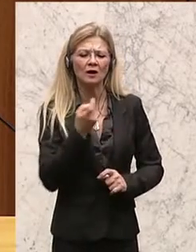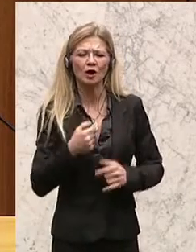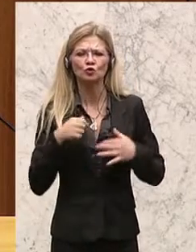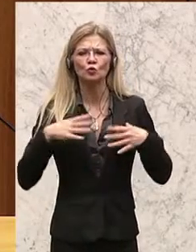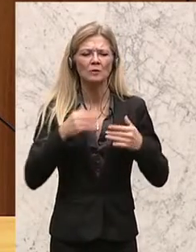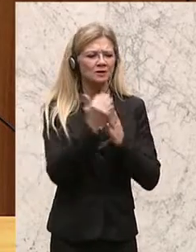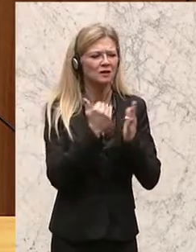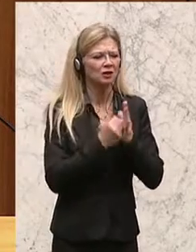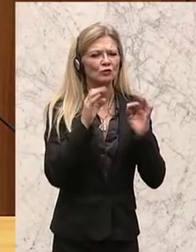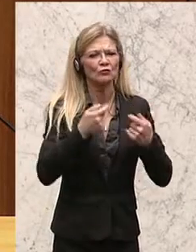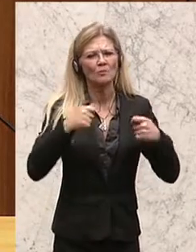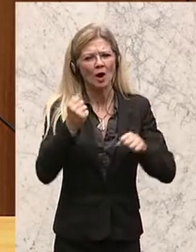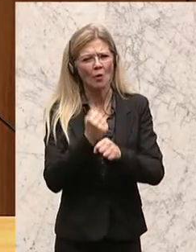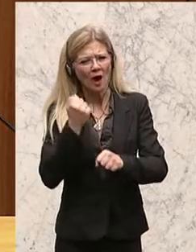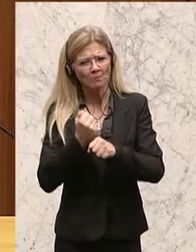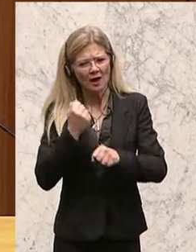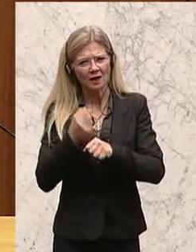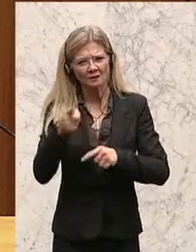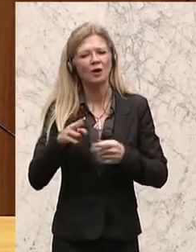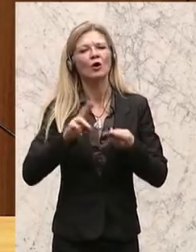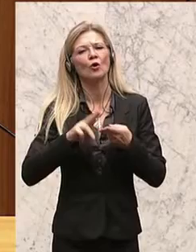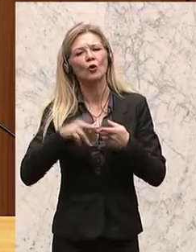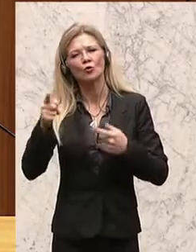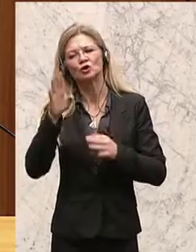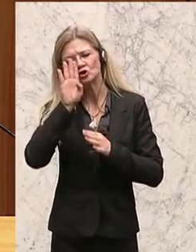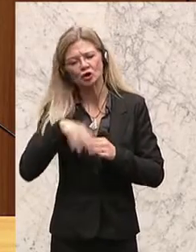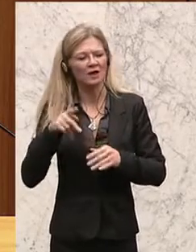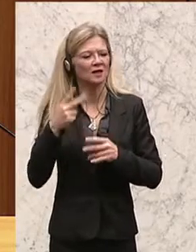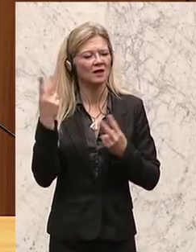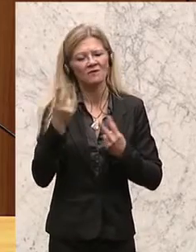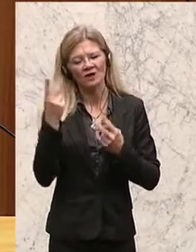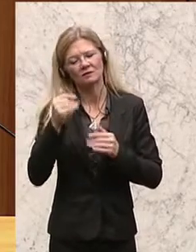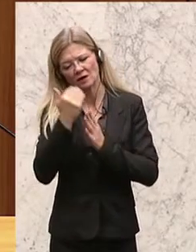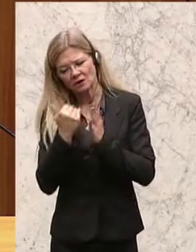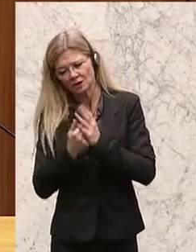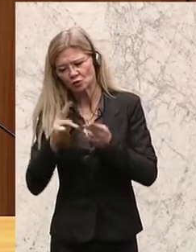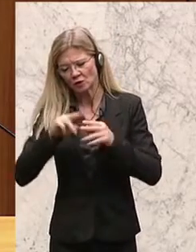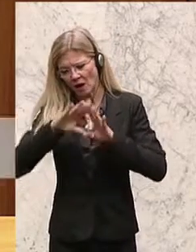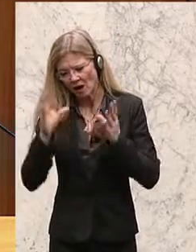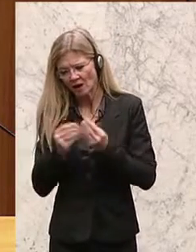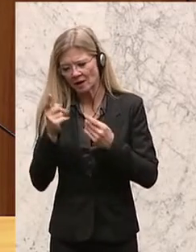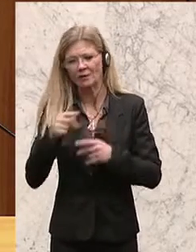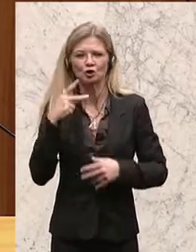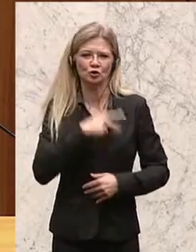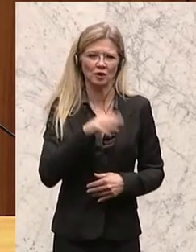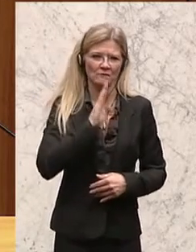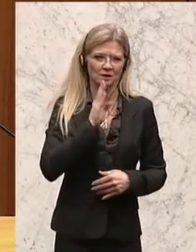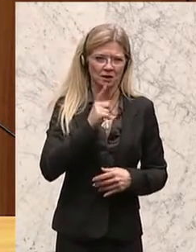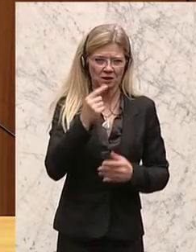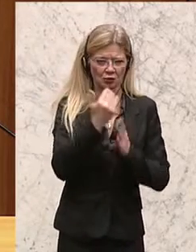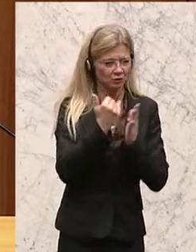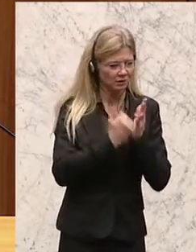dass bauarbeiter schlechtwetter entschädigungsgesetz sind 57 das allgemeine sozialversicherungsgesetz und das arbeitsmarktpolitik finanzierungsgesetz